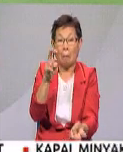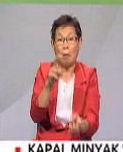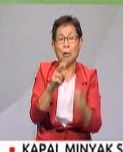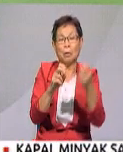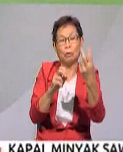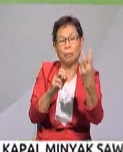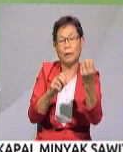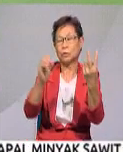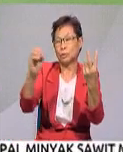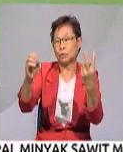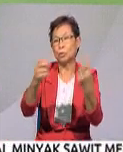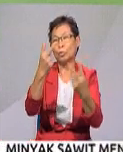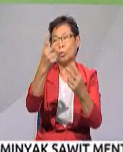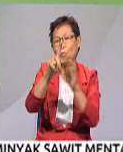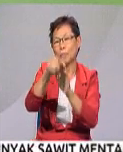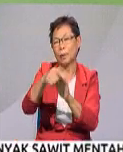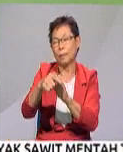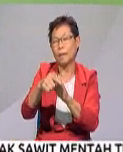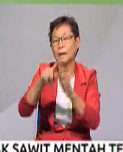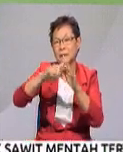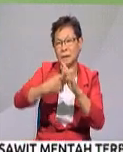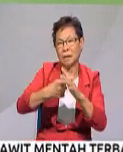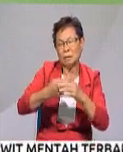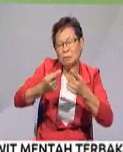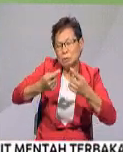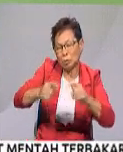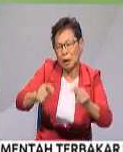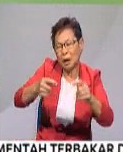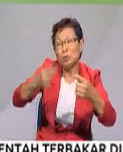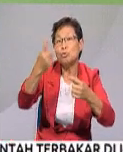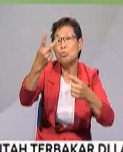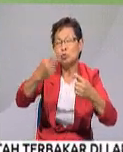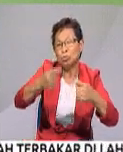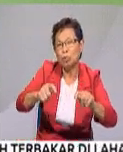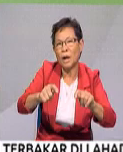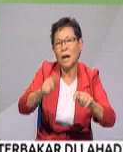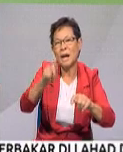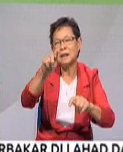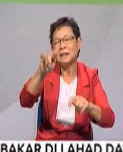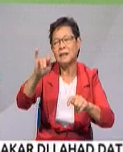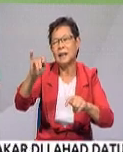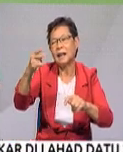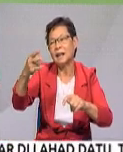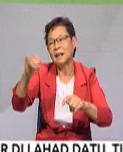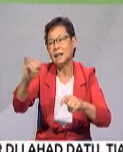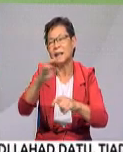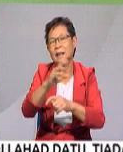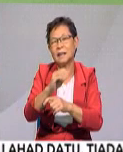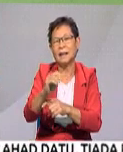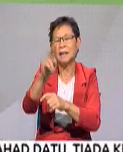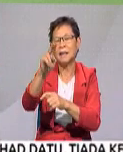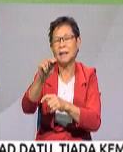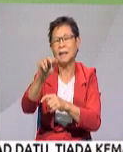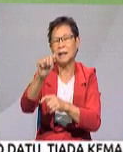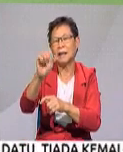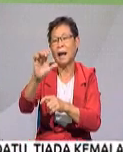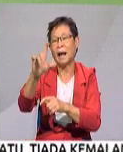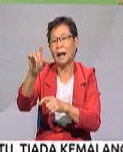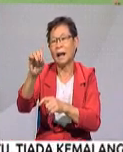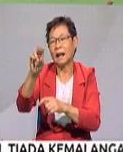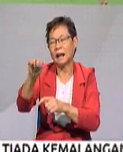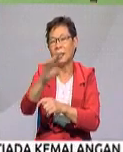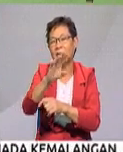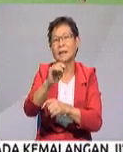12-0 2 minit selepas perlawanan bermula hasil 2 try menerusi Tiahi, Toma dan Declan Barnett serta